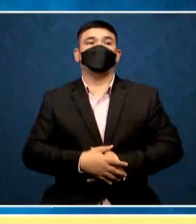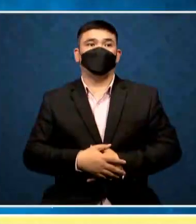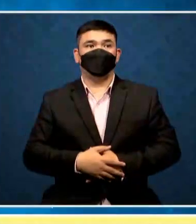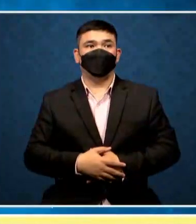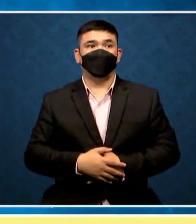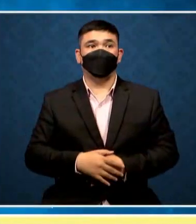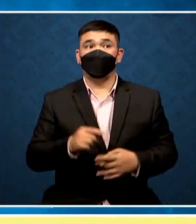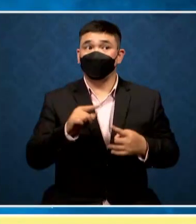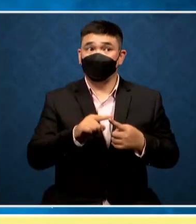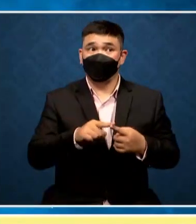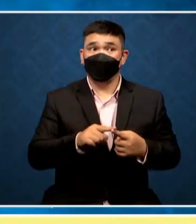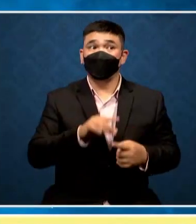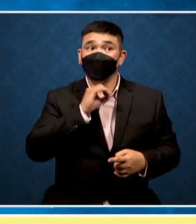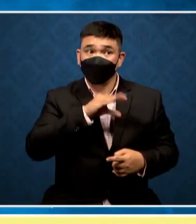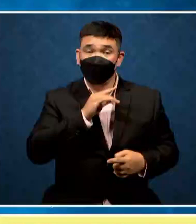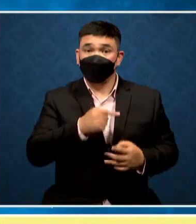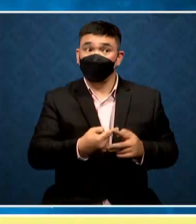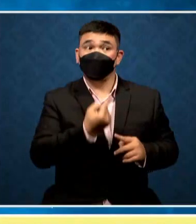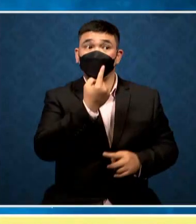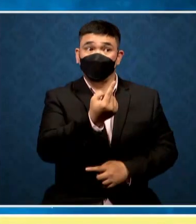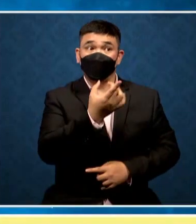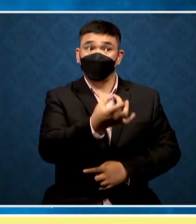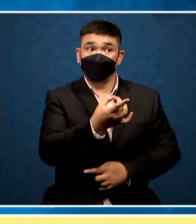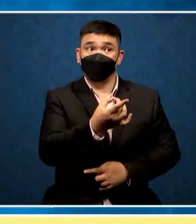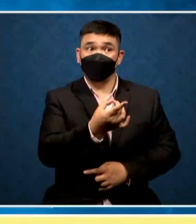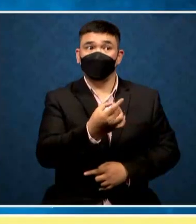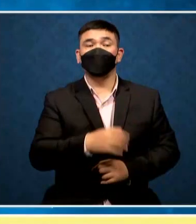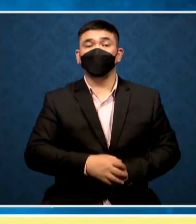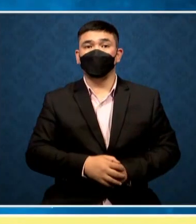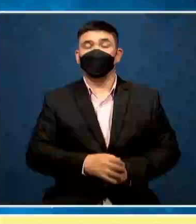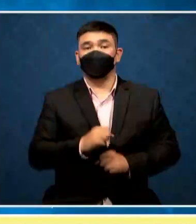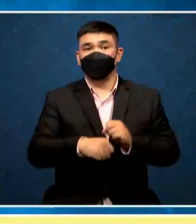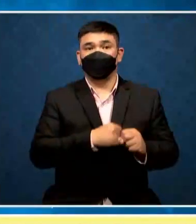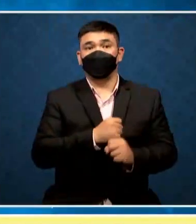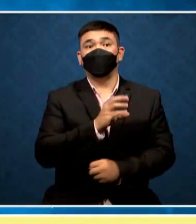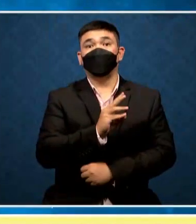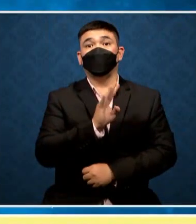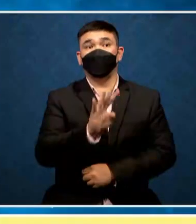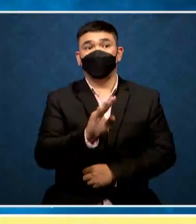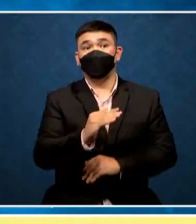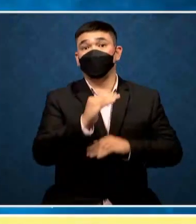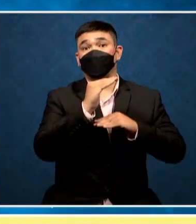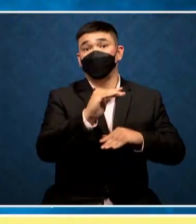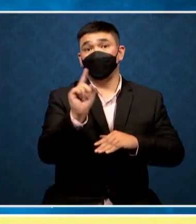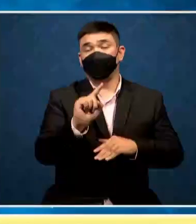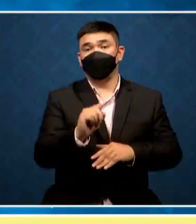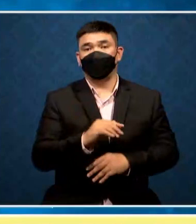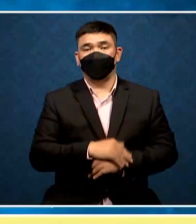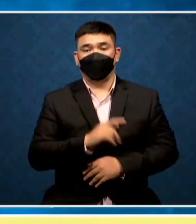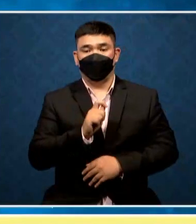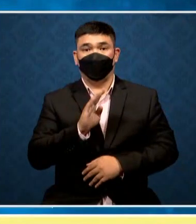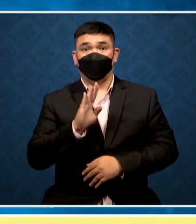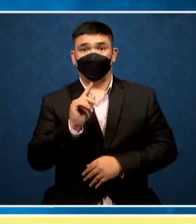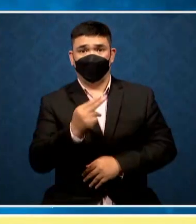บด้านกจัดการขยะที่ต้นทางเนี่ย ตัวชีวัตรของปี 2,264 กำหนดไ้ว่างั้ทสทิ